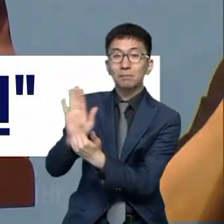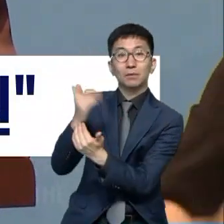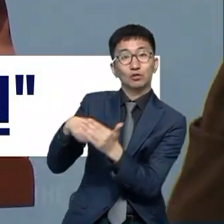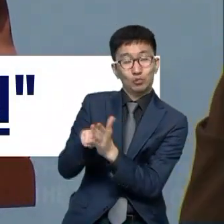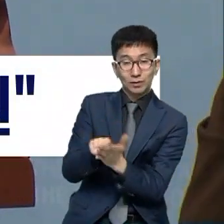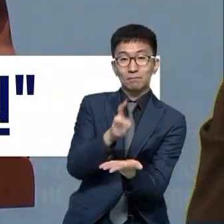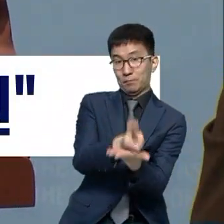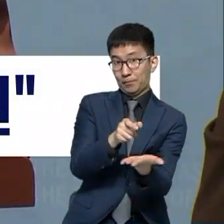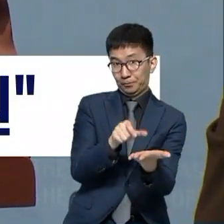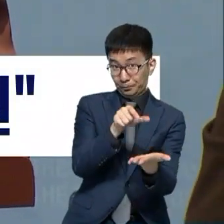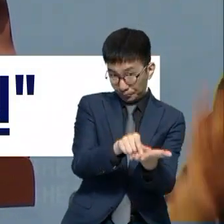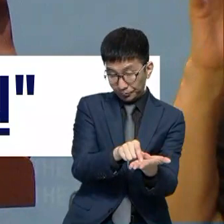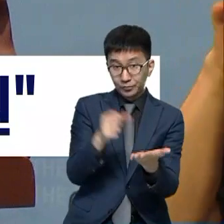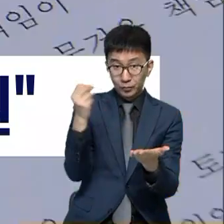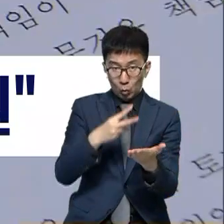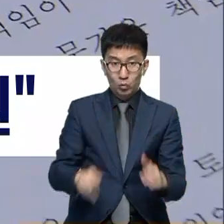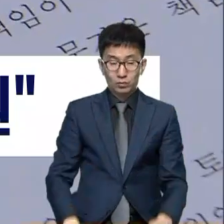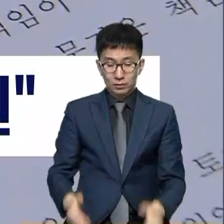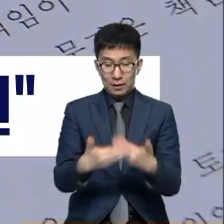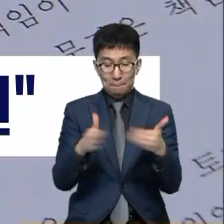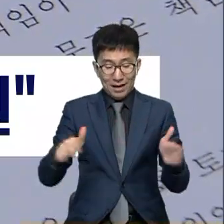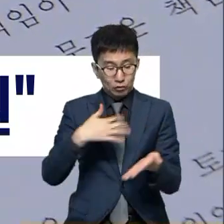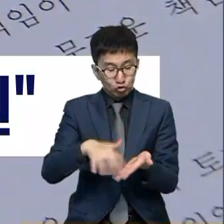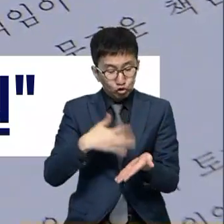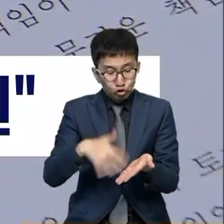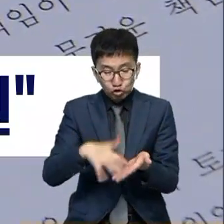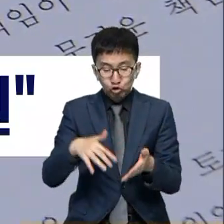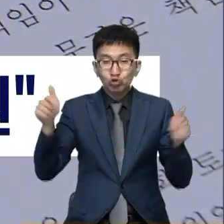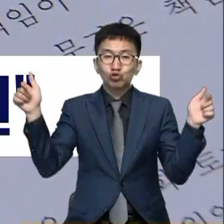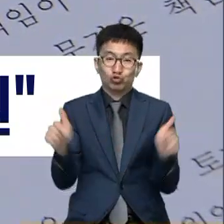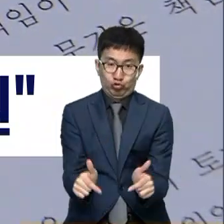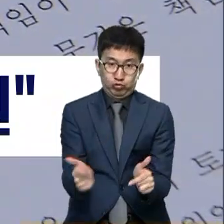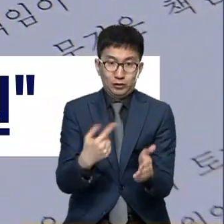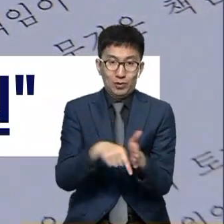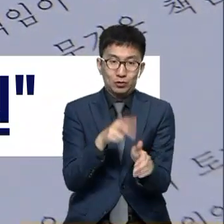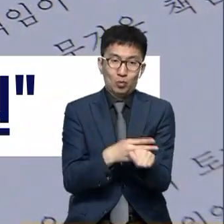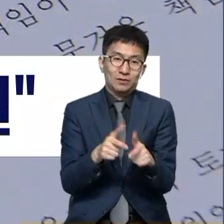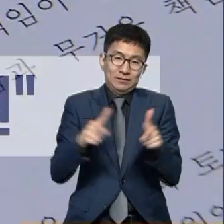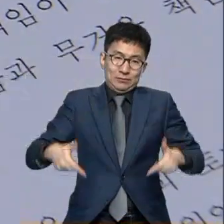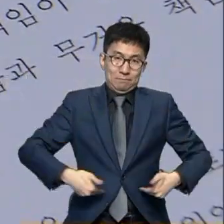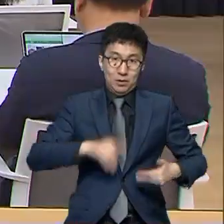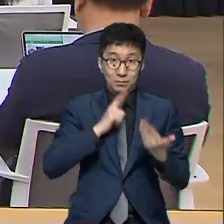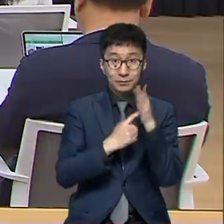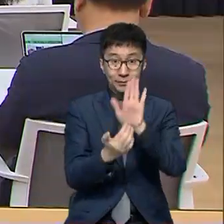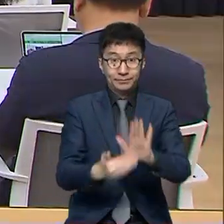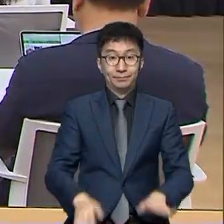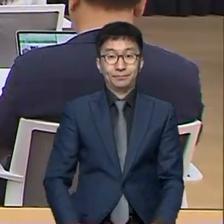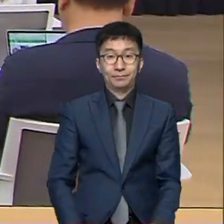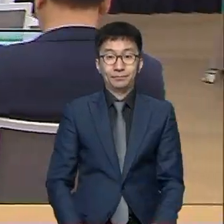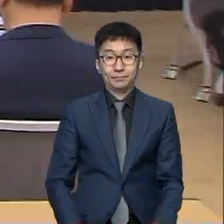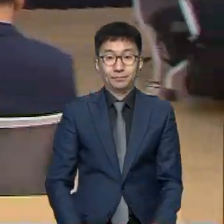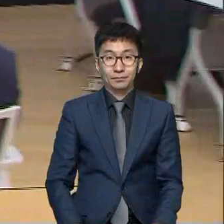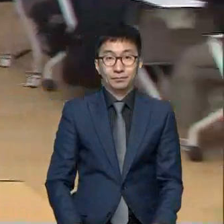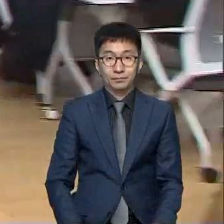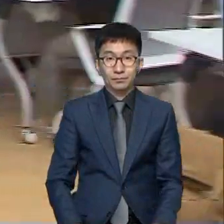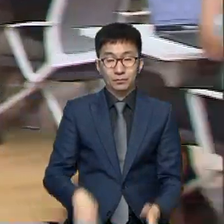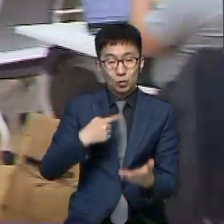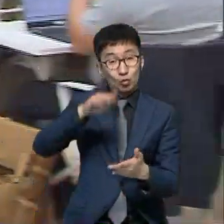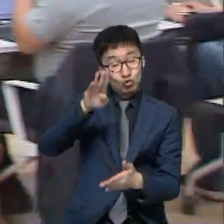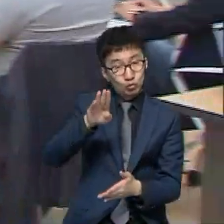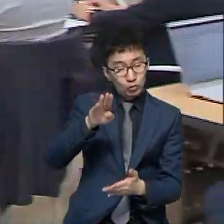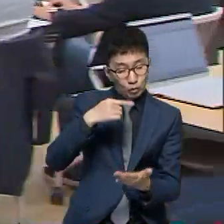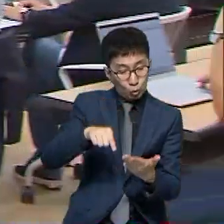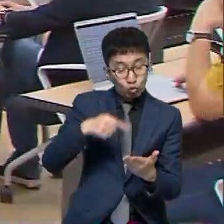보호법안과 함께 학급당 학생 수 감축을 위한 교사 증원을 대책으로 제시했습니다. 교육감들도